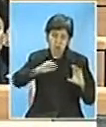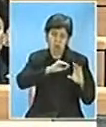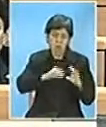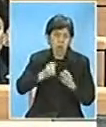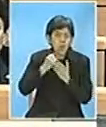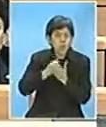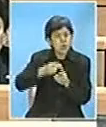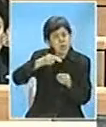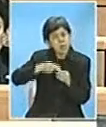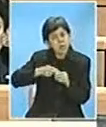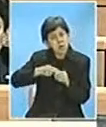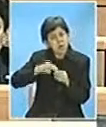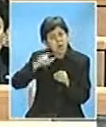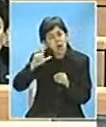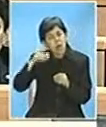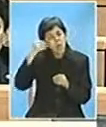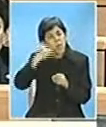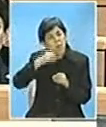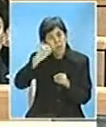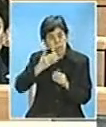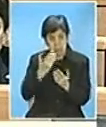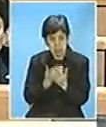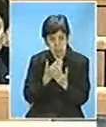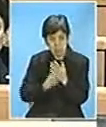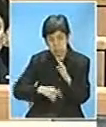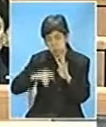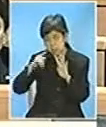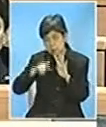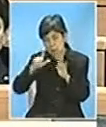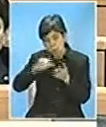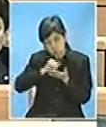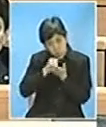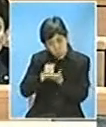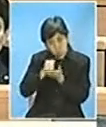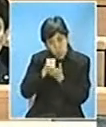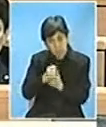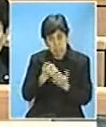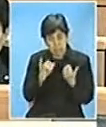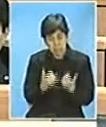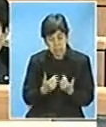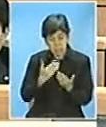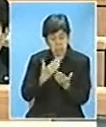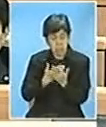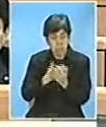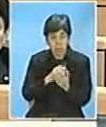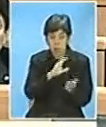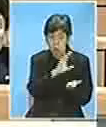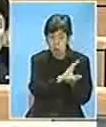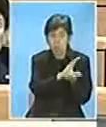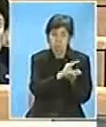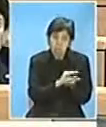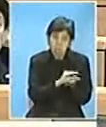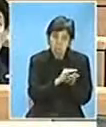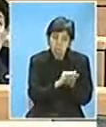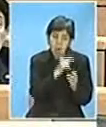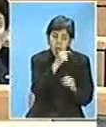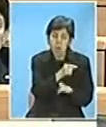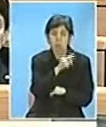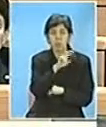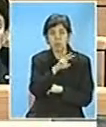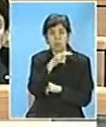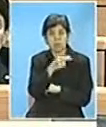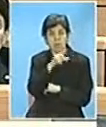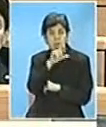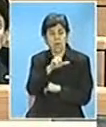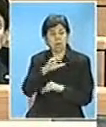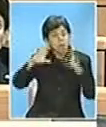ก๊สปิโตรเลียมเหลวหรือ LPG ถึง 4,000 ล้านบาทต่อเดือนทำให้ปัจจุบันกองทุนติดลบถึง 20,000 ล้านรัฐบา